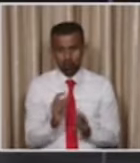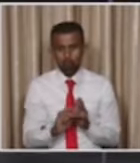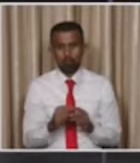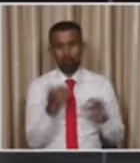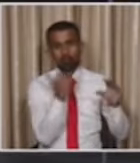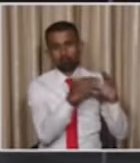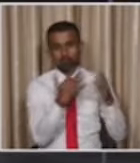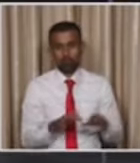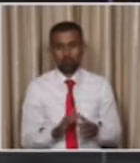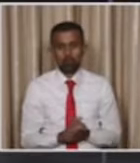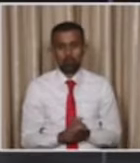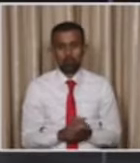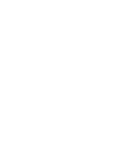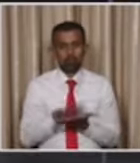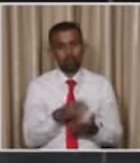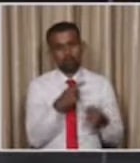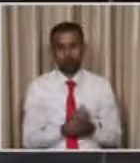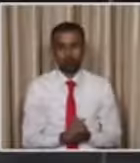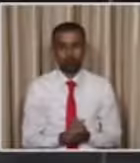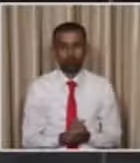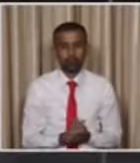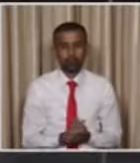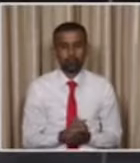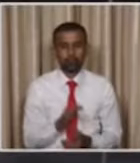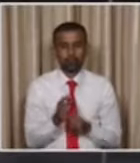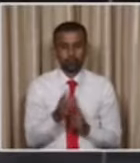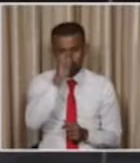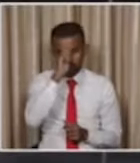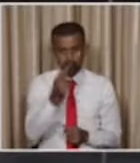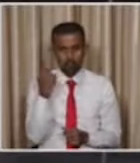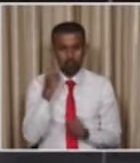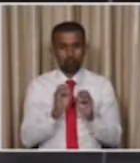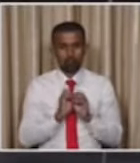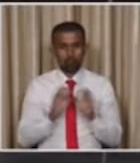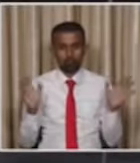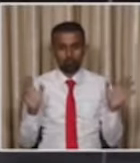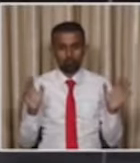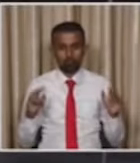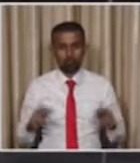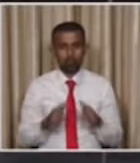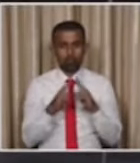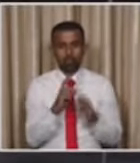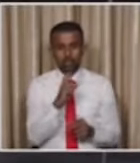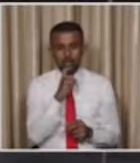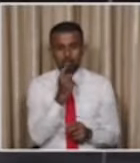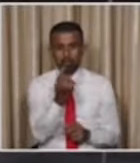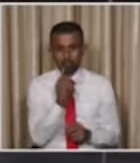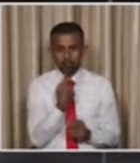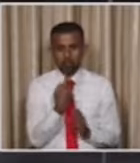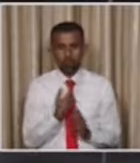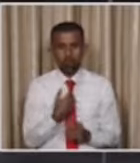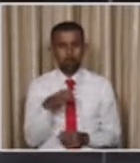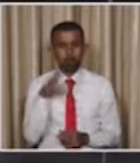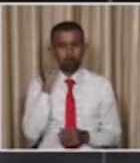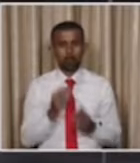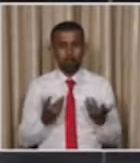යවලා තින්නේ, එතනින් තමයි තීරණය වෙන්නේ කියලා. එතකොට දැන් ජනාධිපතිතුමා ඊයේ කරපු ප්‍රකාශයේ හැටියට ශ්‍රේෂ්ඨාධිකරණයේ දීපු නිර්දේශ අපි පිළිගන්නේ